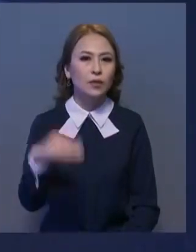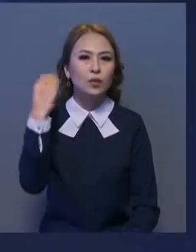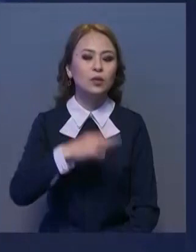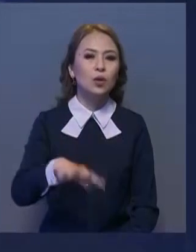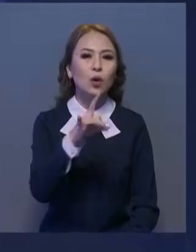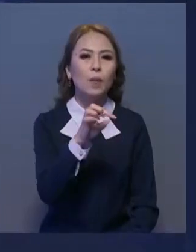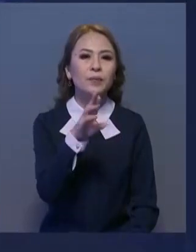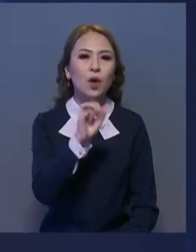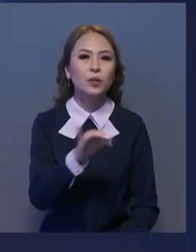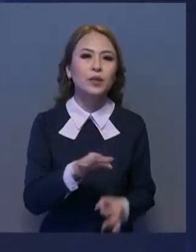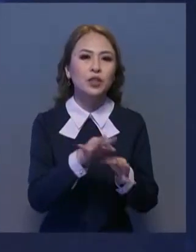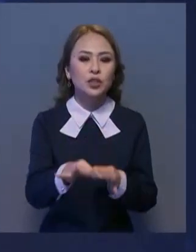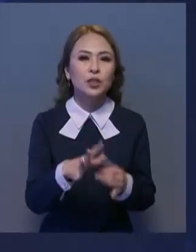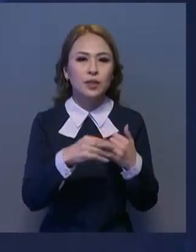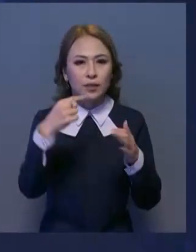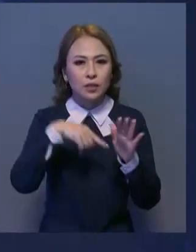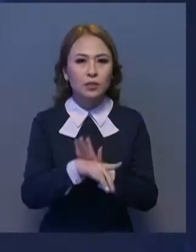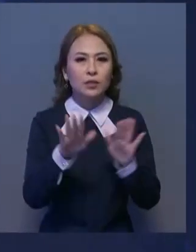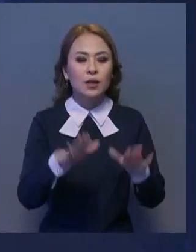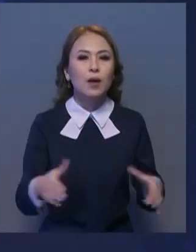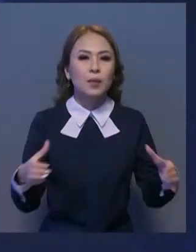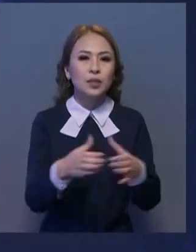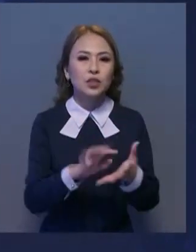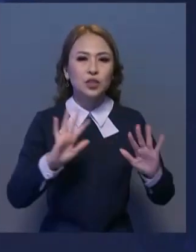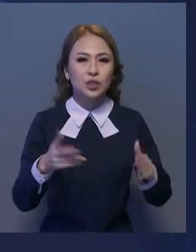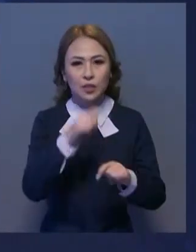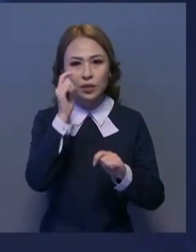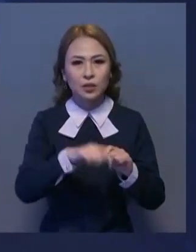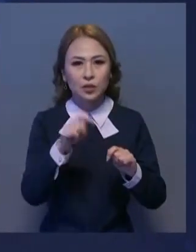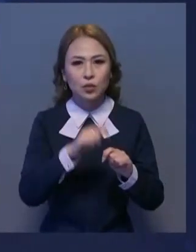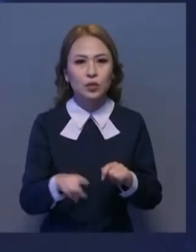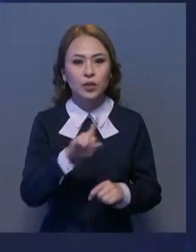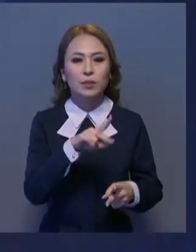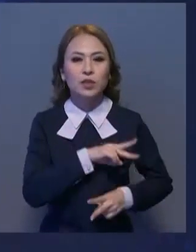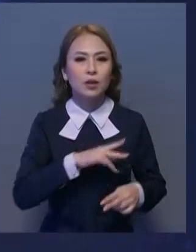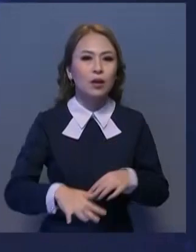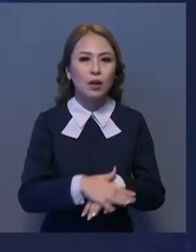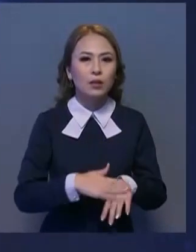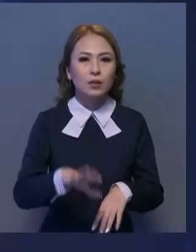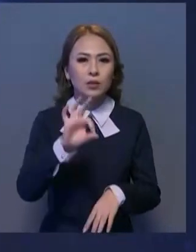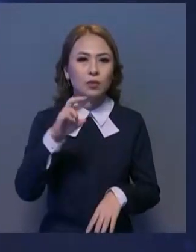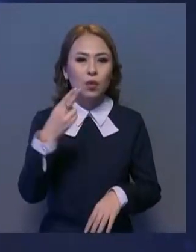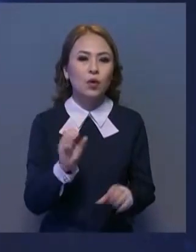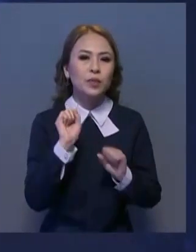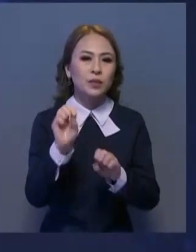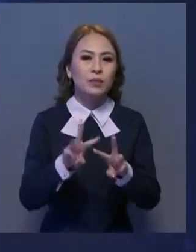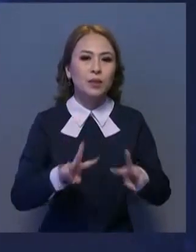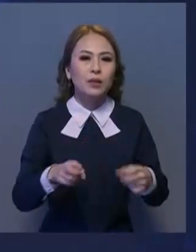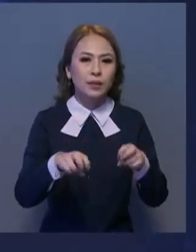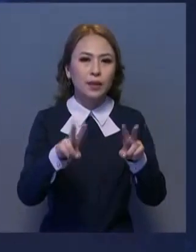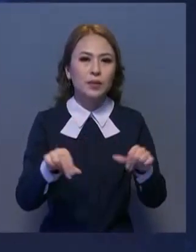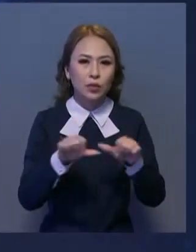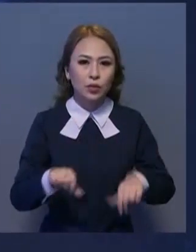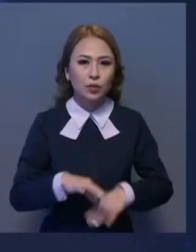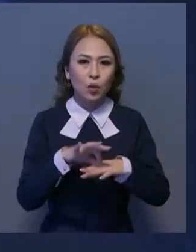Ақтөбе облысының Хромтау ауданындағы жерасты кенішіндегі апаттың мән-жайын тексеру үшін еңбек және халықты әлеуметтік қорғау министрлігі